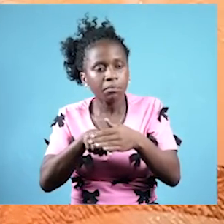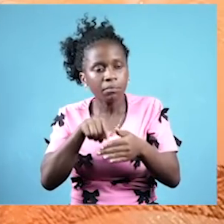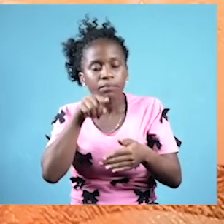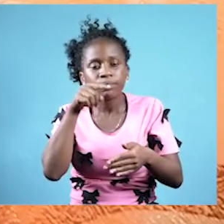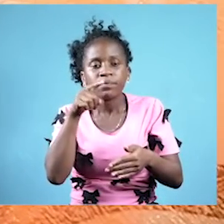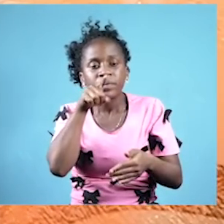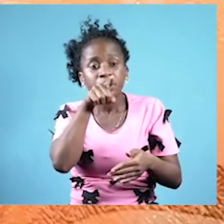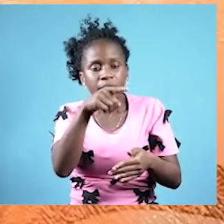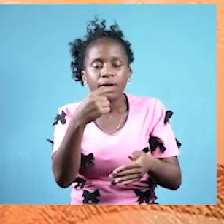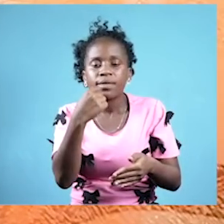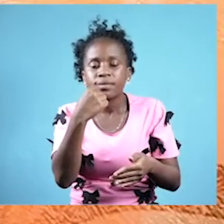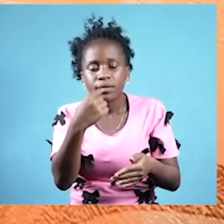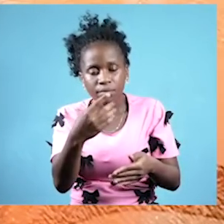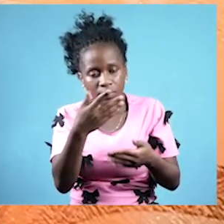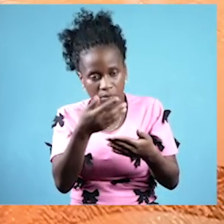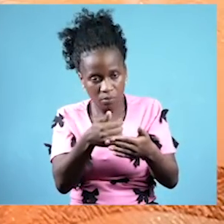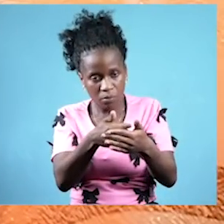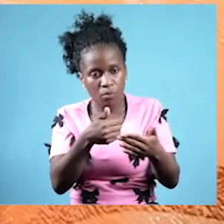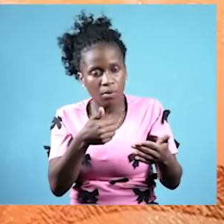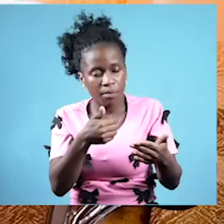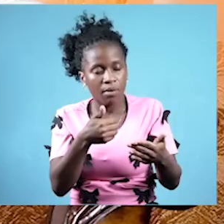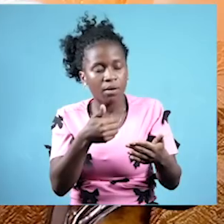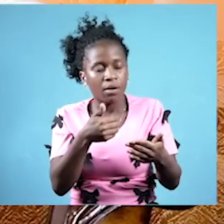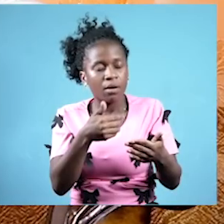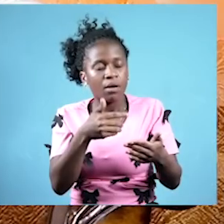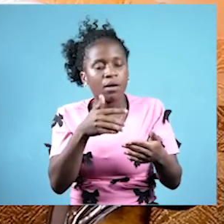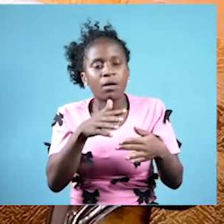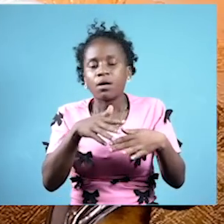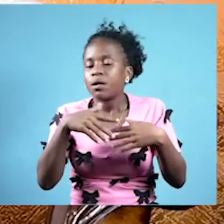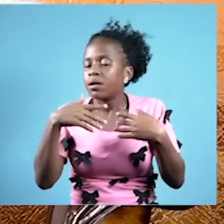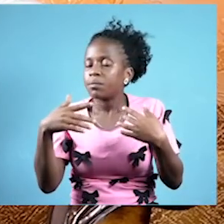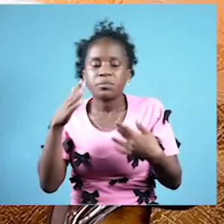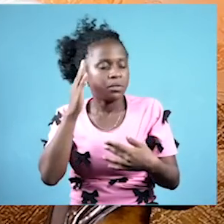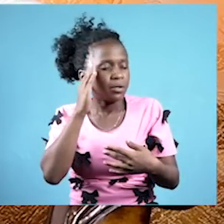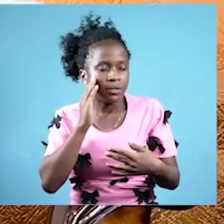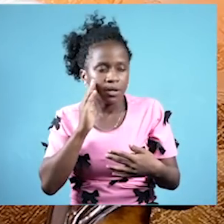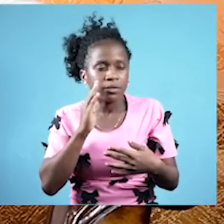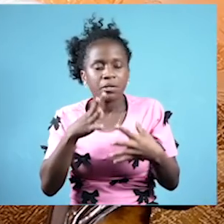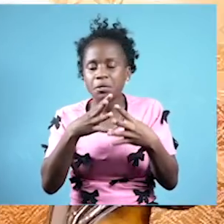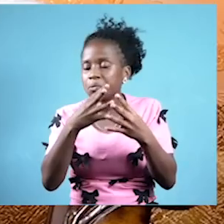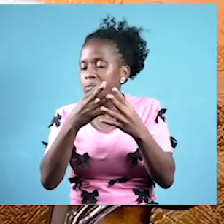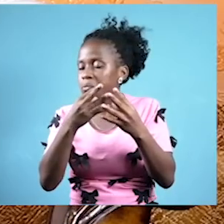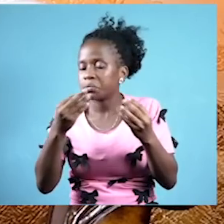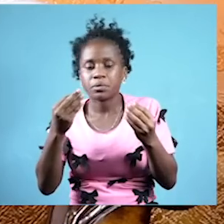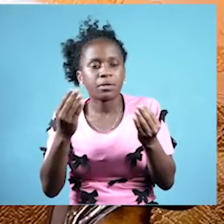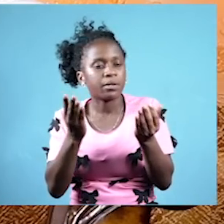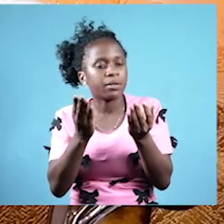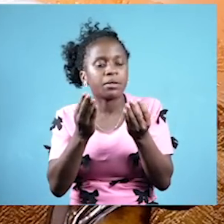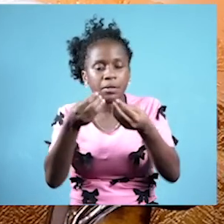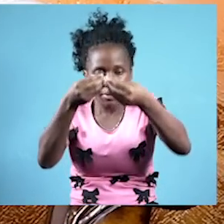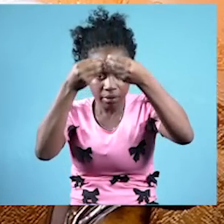Yeah. Alisema kwamba hakuna kijana yoyote wa Tanganyika atakayekosa elimu kwa sababu ya hali ya